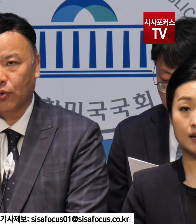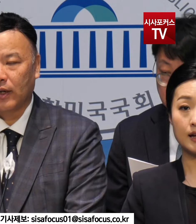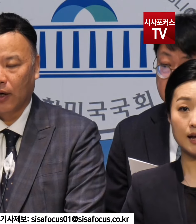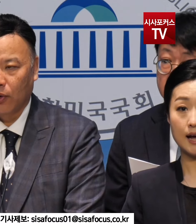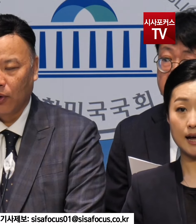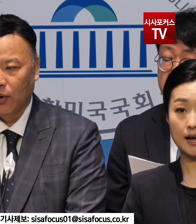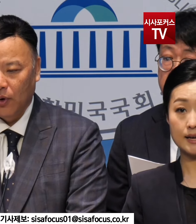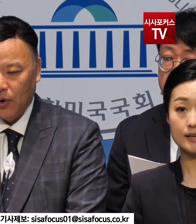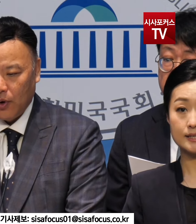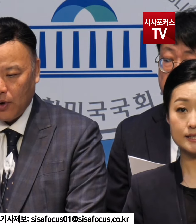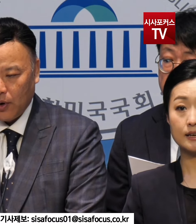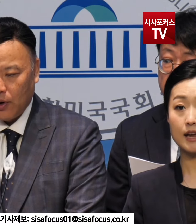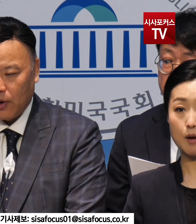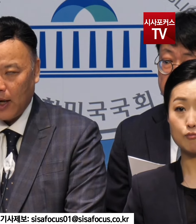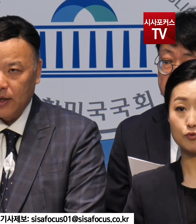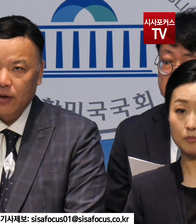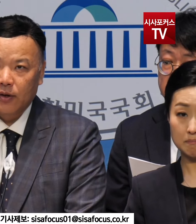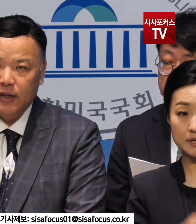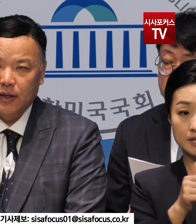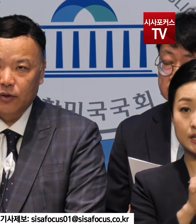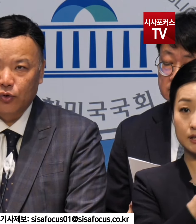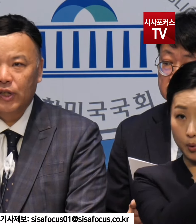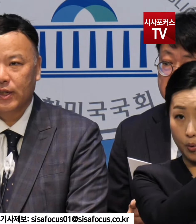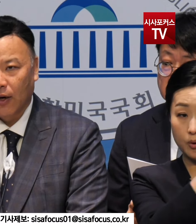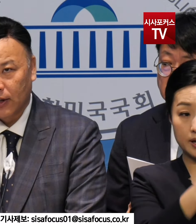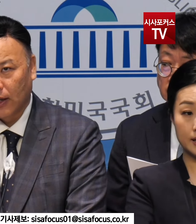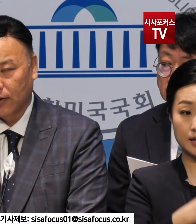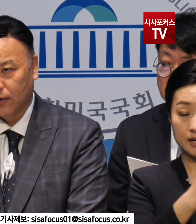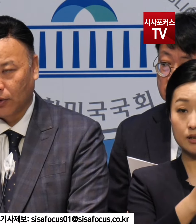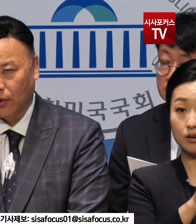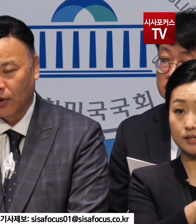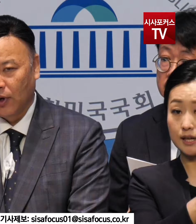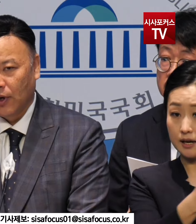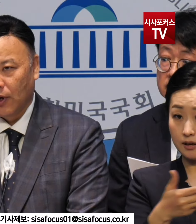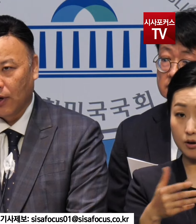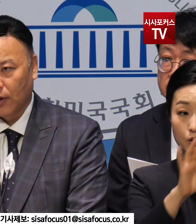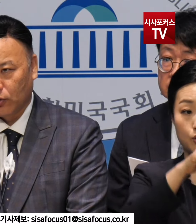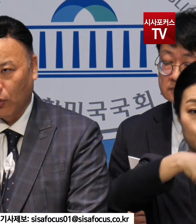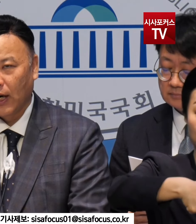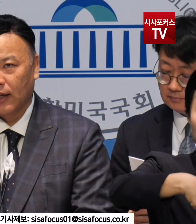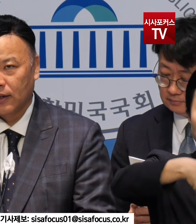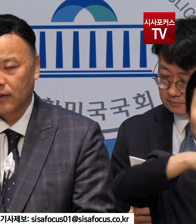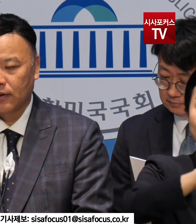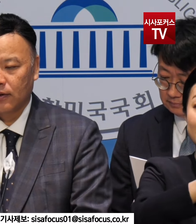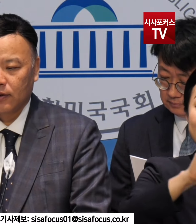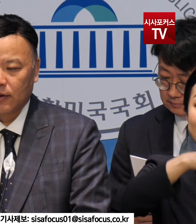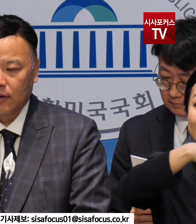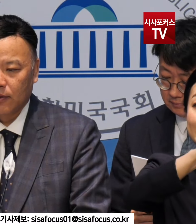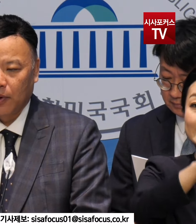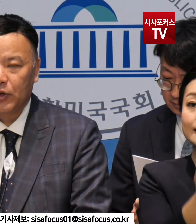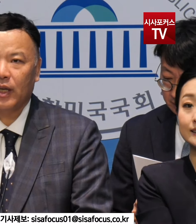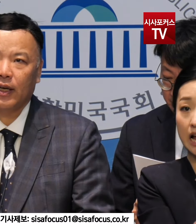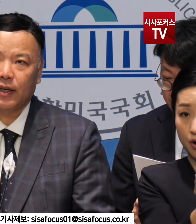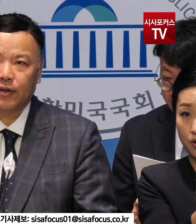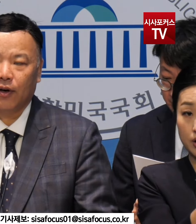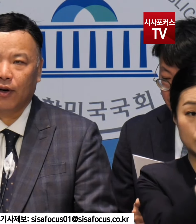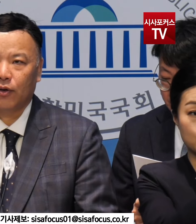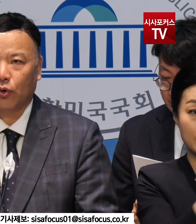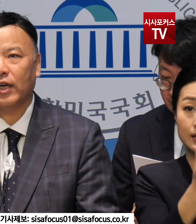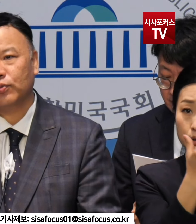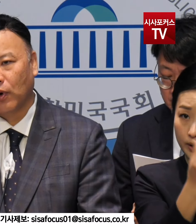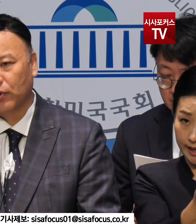ICFP가 기소가 됐고 한 2년여가 지나서 또 유이지 사건이라는 거를 또 동일한 그 범죄인에